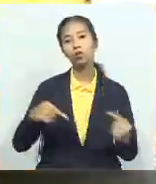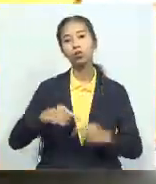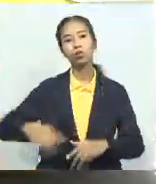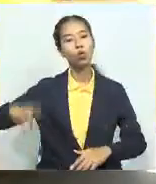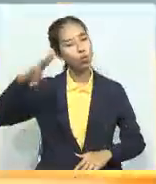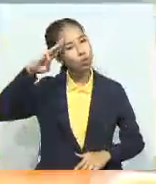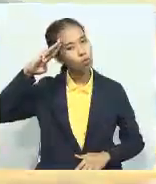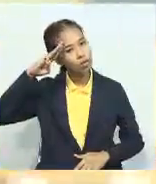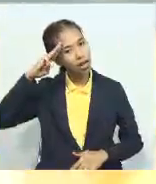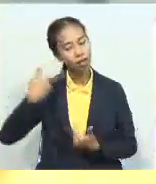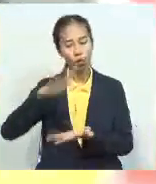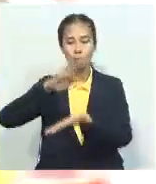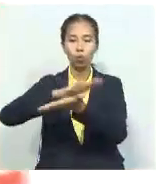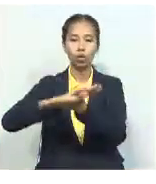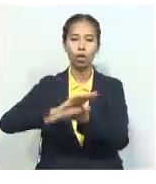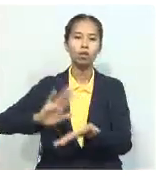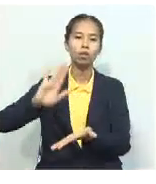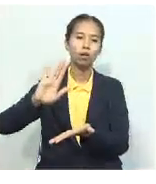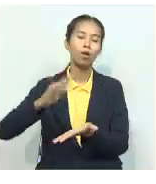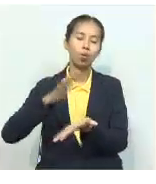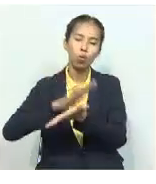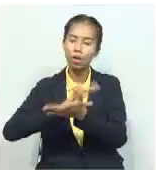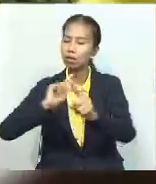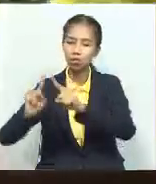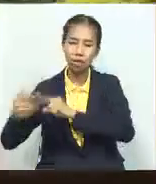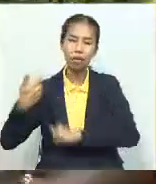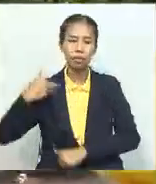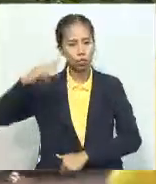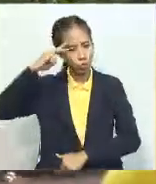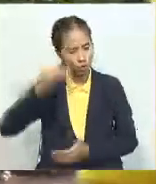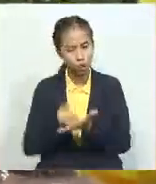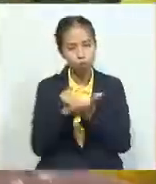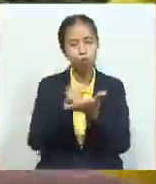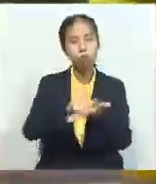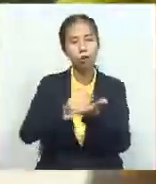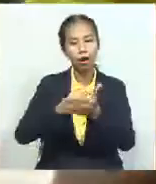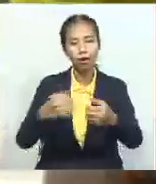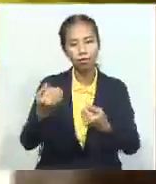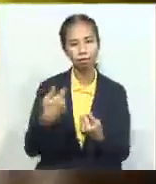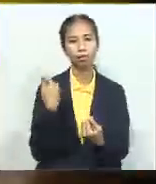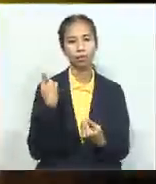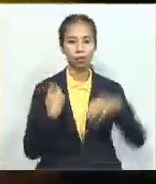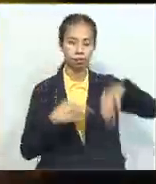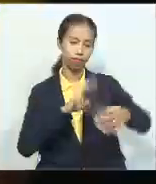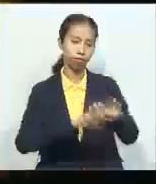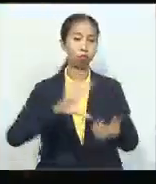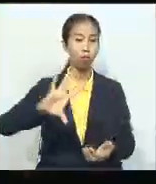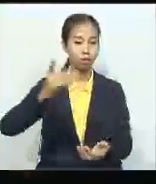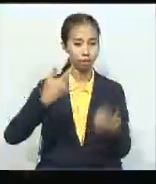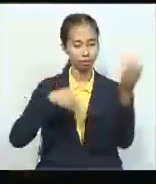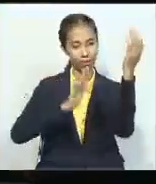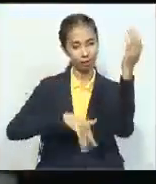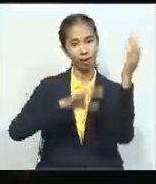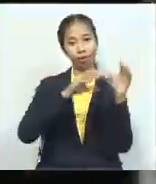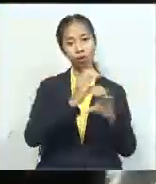จราจรจากโรงเรียนสังกัดของกระทรวงศึกษาธิการโดยปฏิบัติหน้าที่3จุดด้วยกันประกอบด้วยขนส่งหมอชิดสายใต้ใหม่และหั